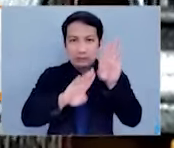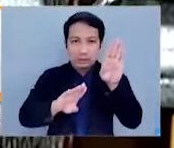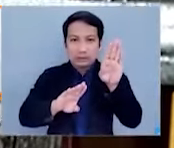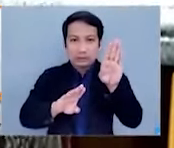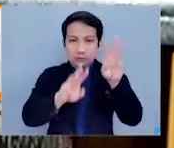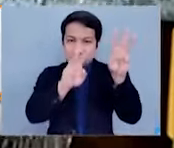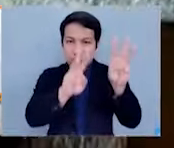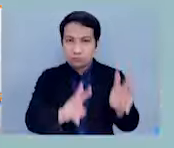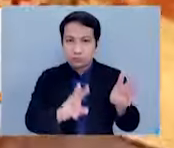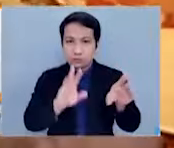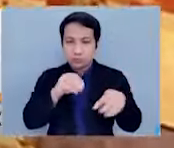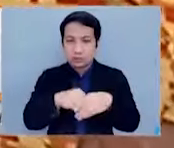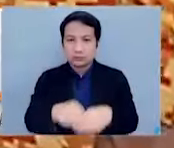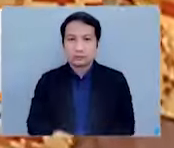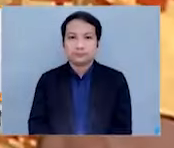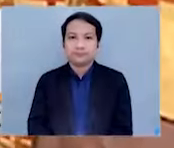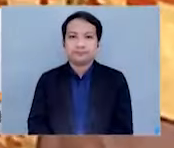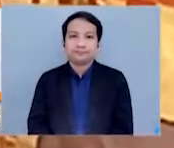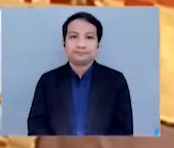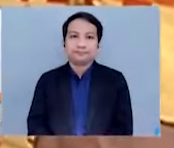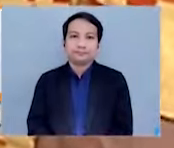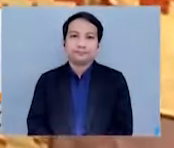loob.